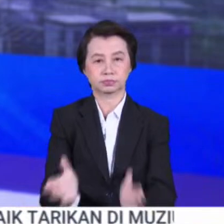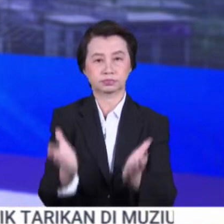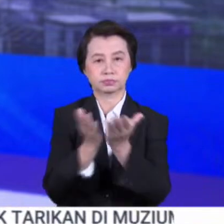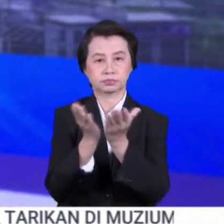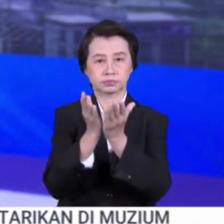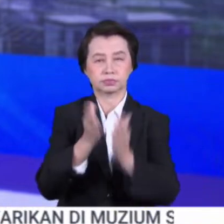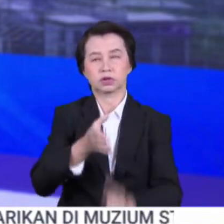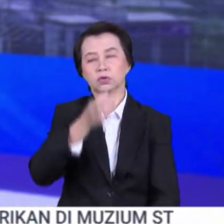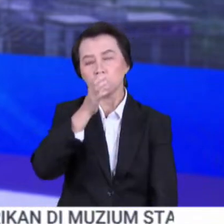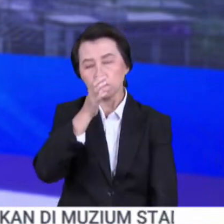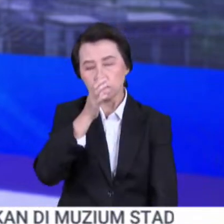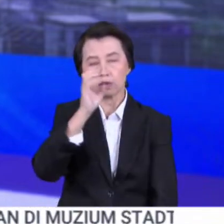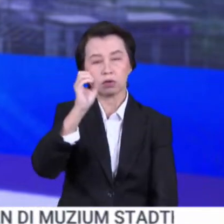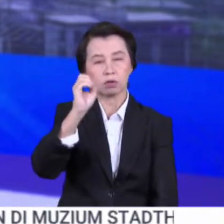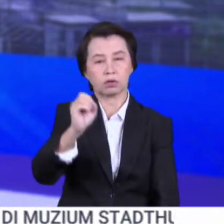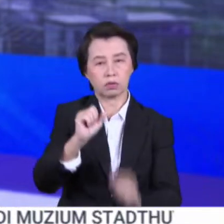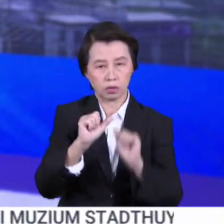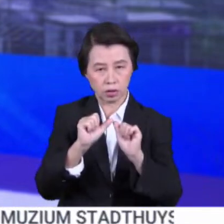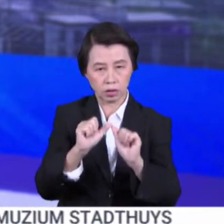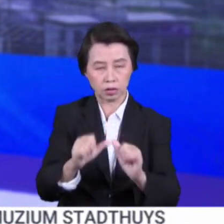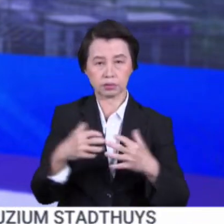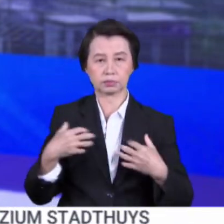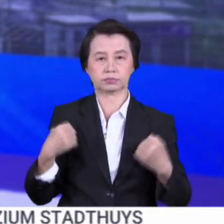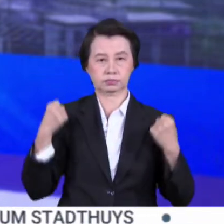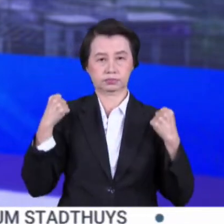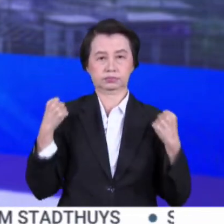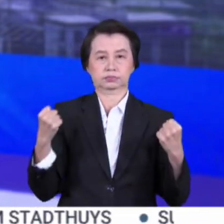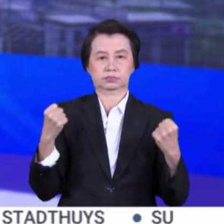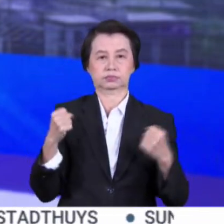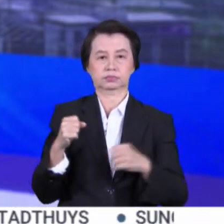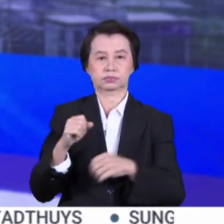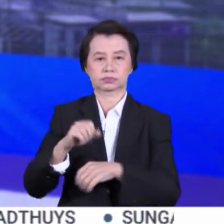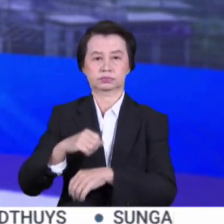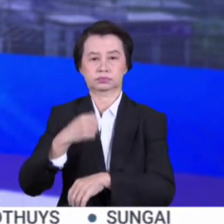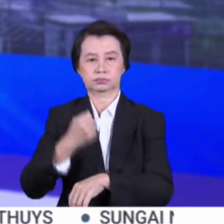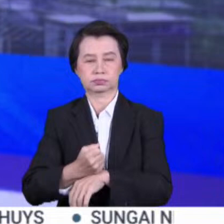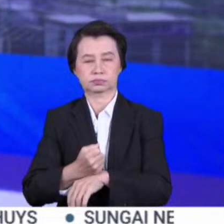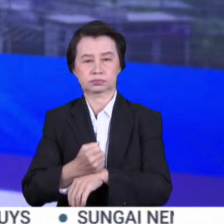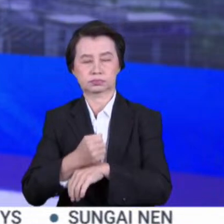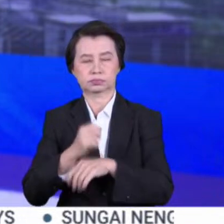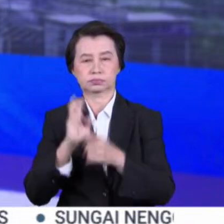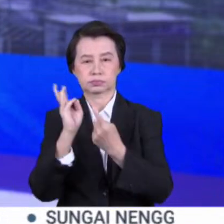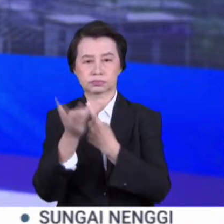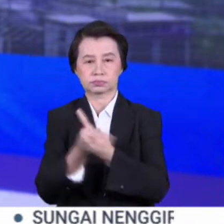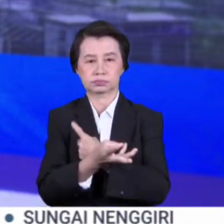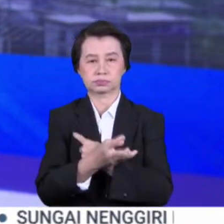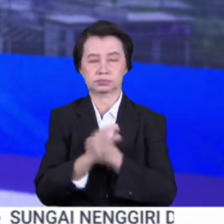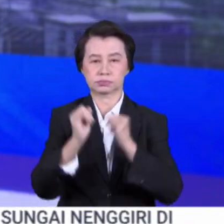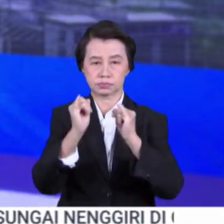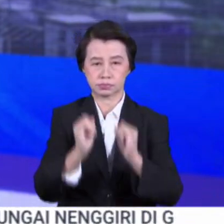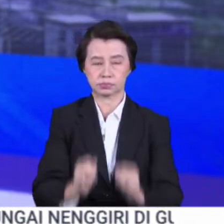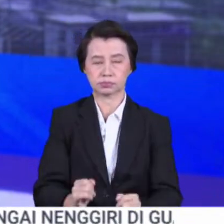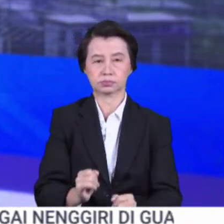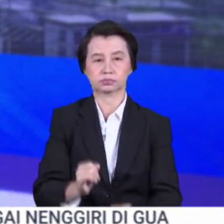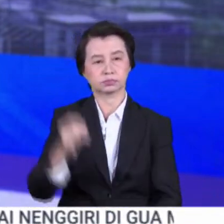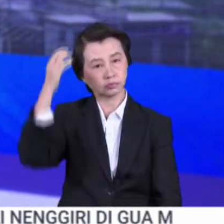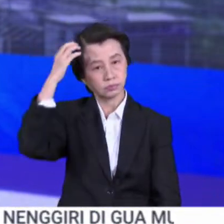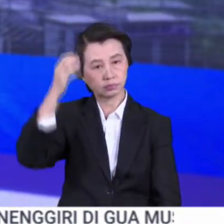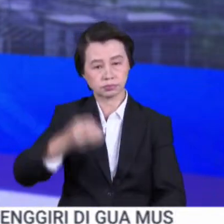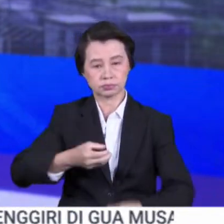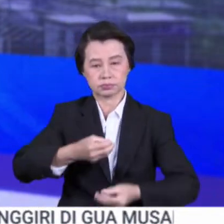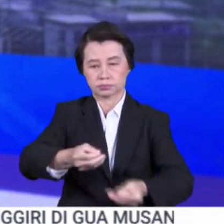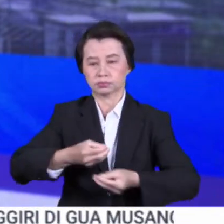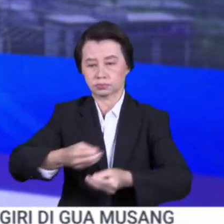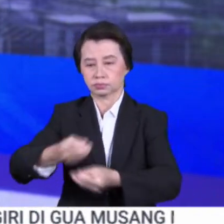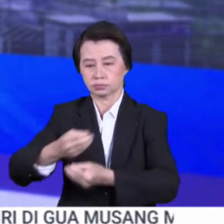minum air kosong, kekalkan tahap kesihatan. Pertubuhan 99 Kebajikan Insan Selangor mengagihkan